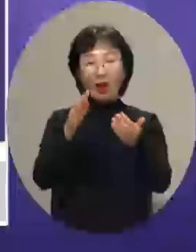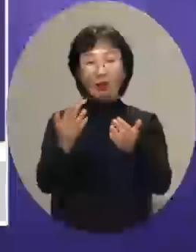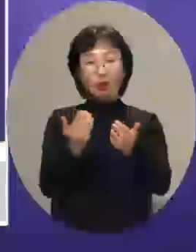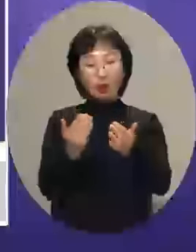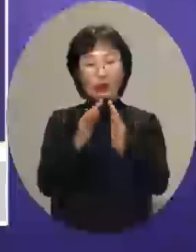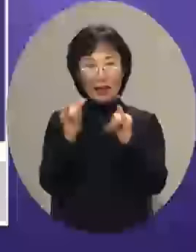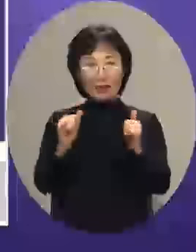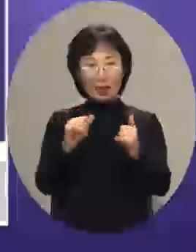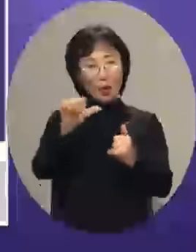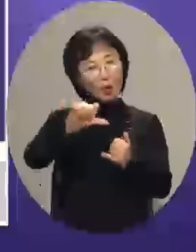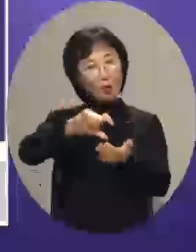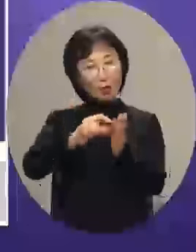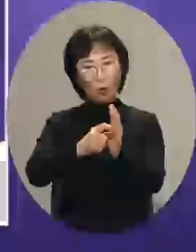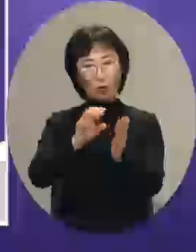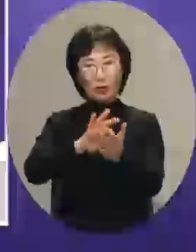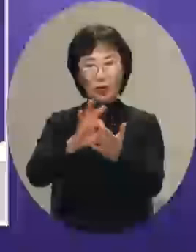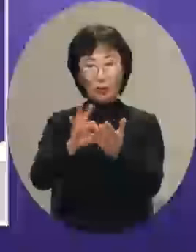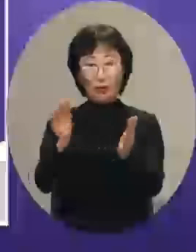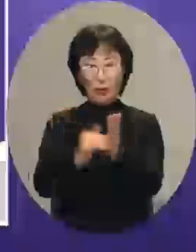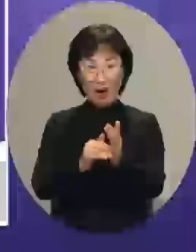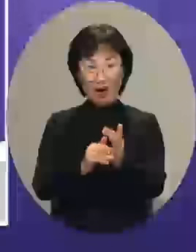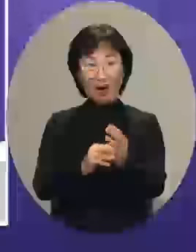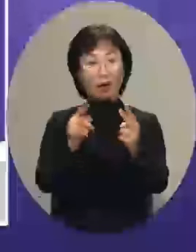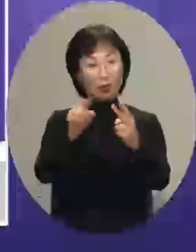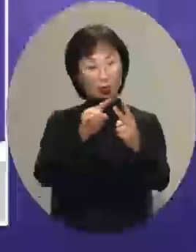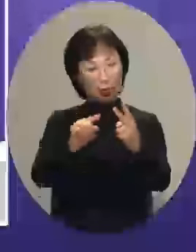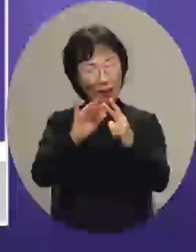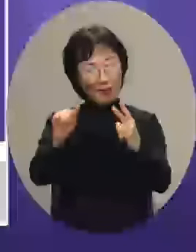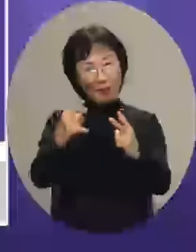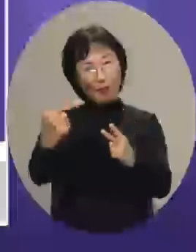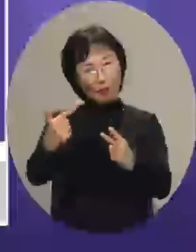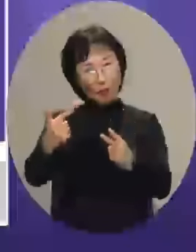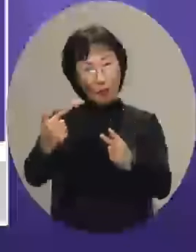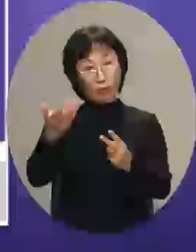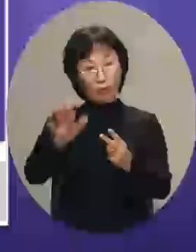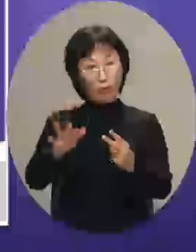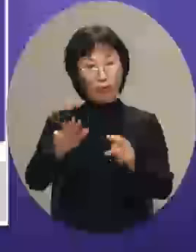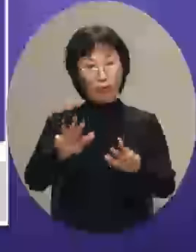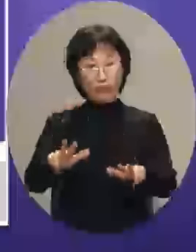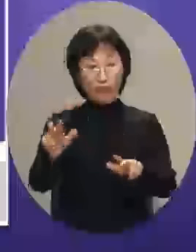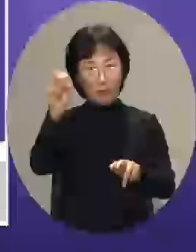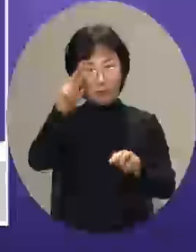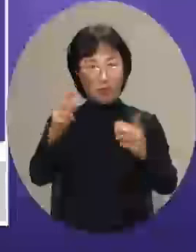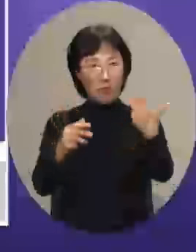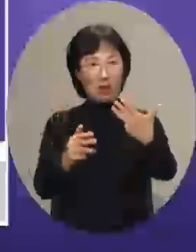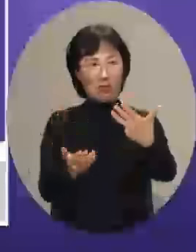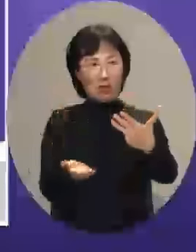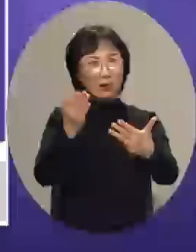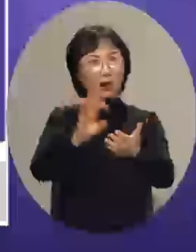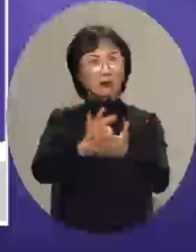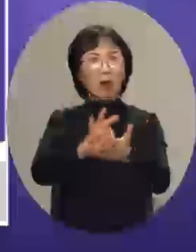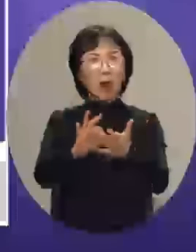썼죠. 맞습니다. 그 다음에 두 분이 했는데 한 6천만 원? 아, 그런데 8천만 원 이상을 썼단 말이에요. 예, 맞습니다. 그것도